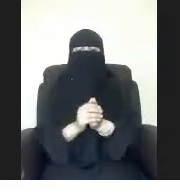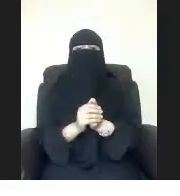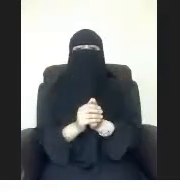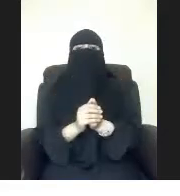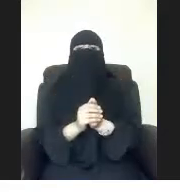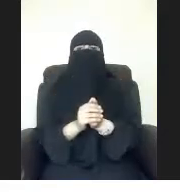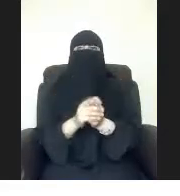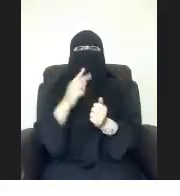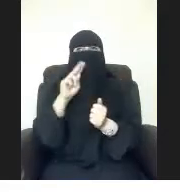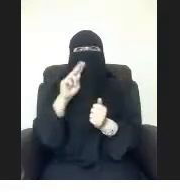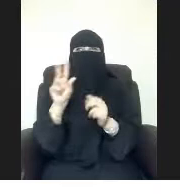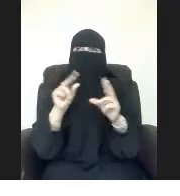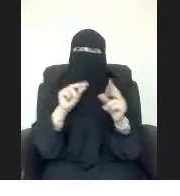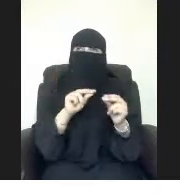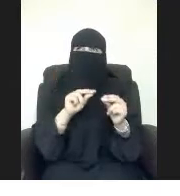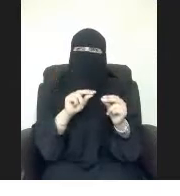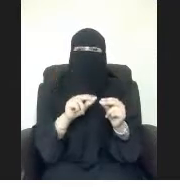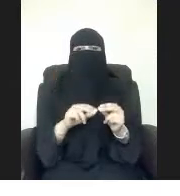الافتراضي، التعلم السبراني